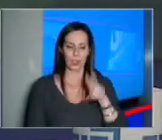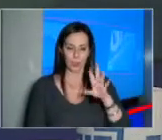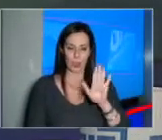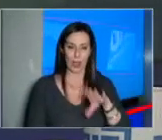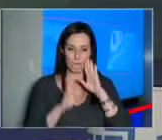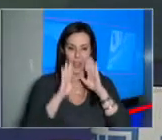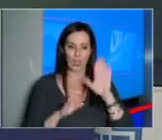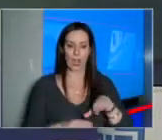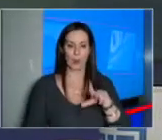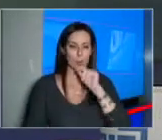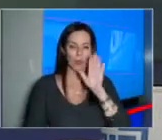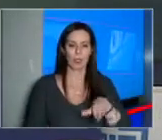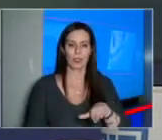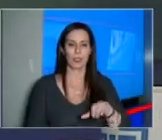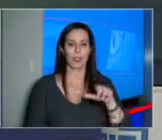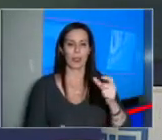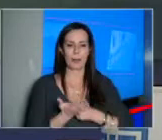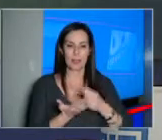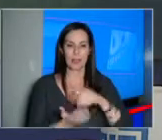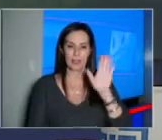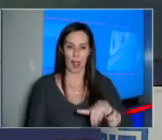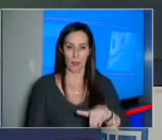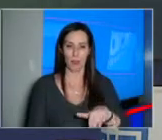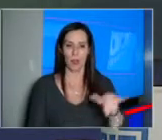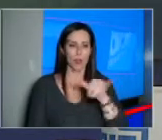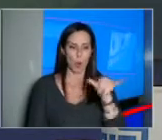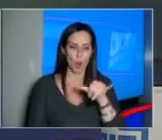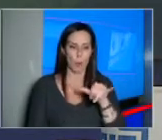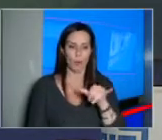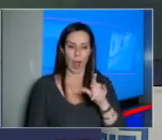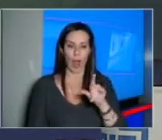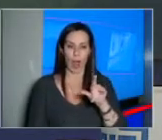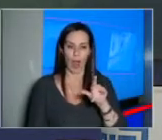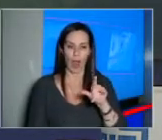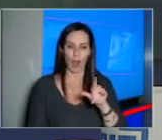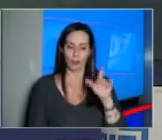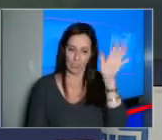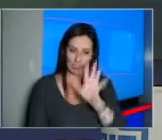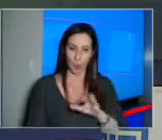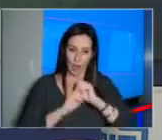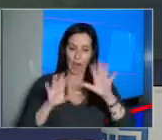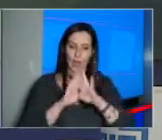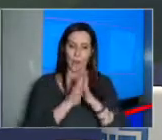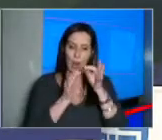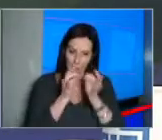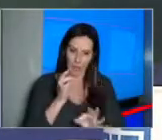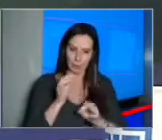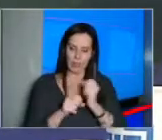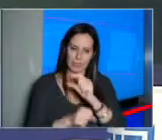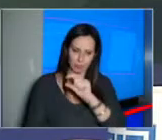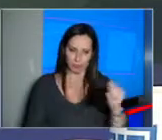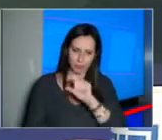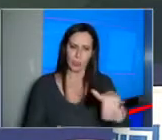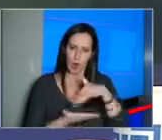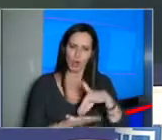גם פייסבוק, גם טוויטר, גם אינסטוש, גם יוטיוב. אז אנחנו נחתוך את הסרטון, אנחנו נעלה אותו עם כל הפרטים, אנחנו נשים עליו את